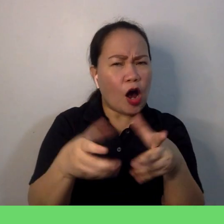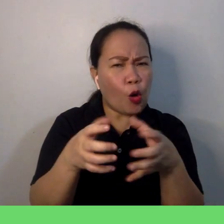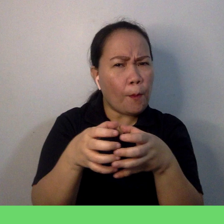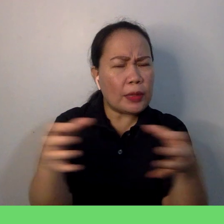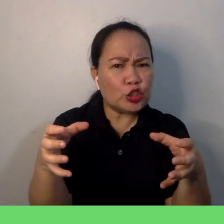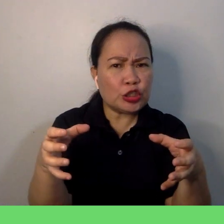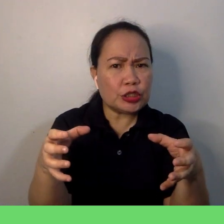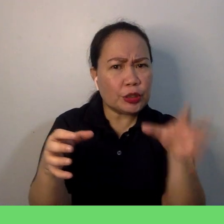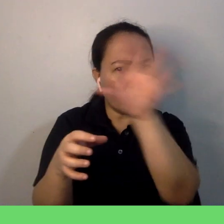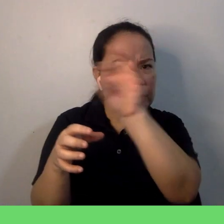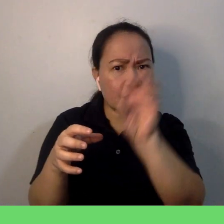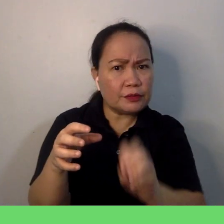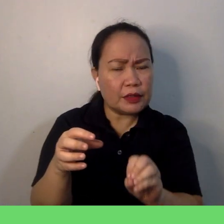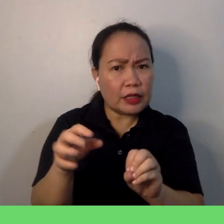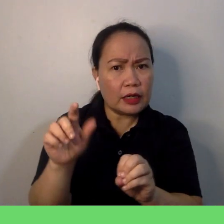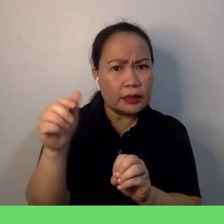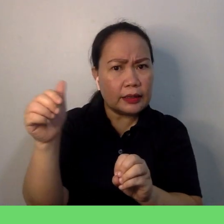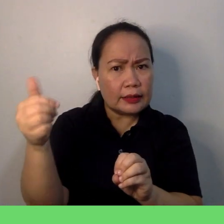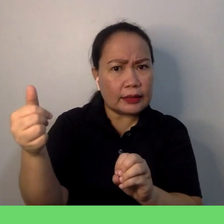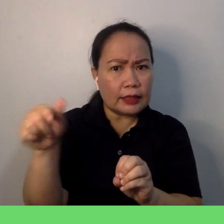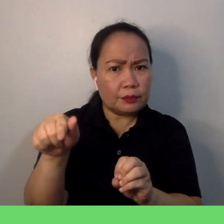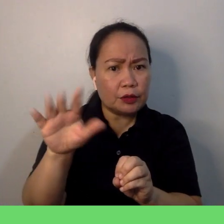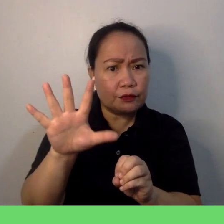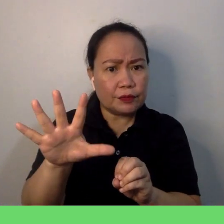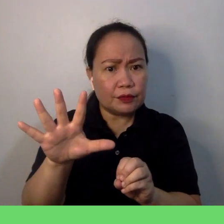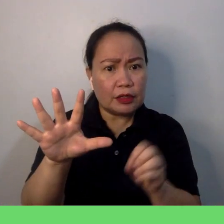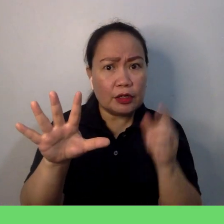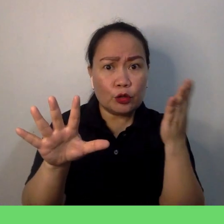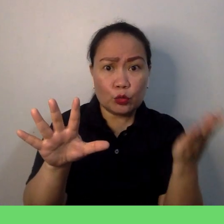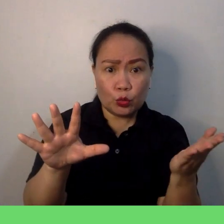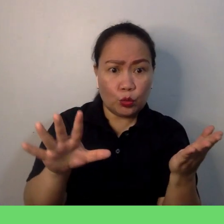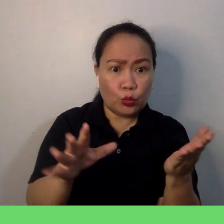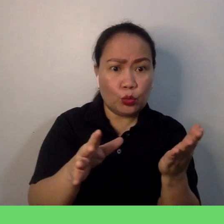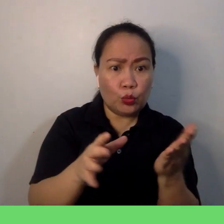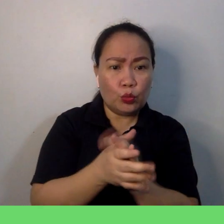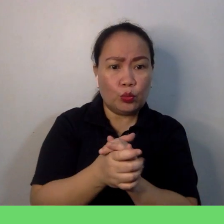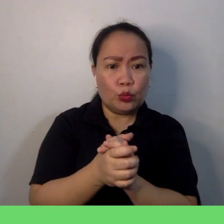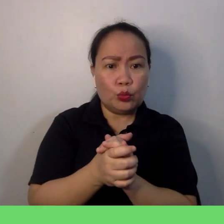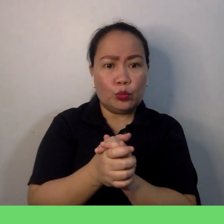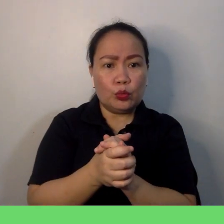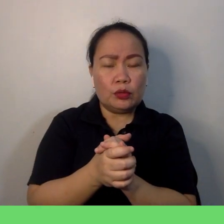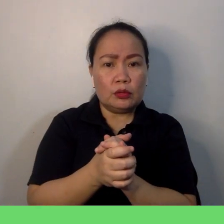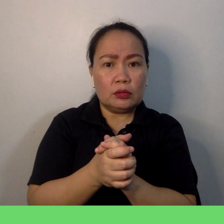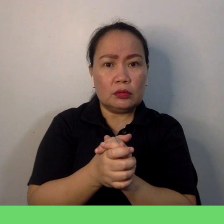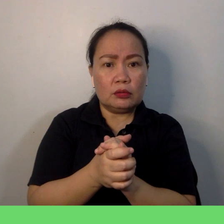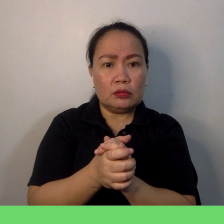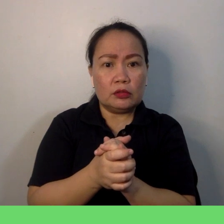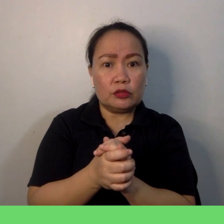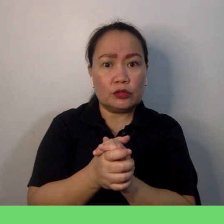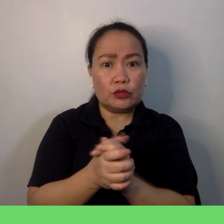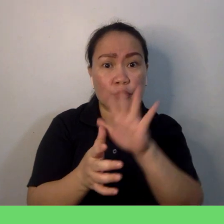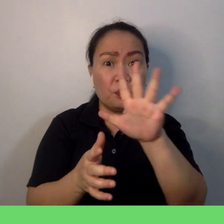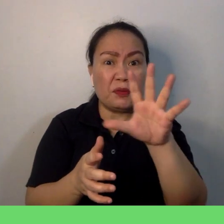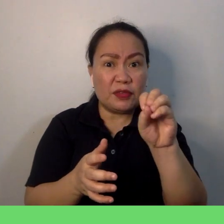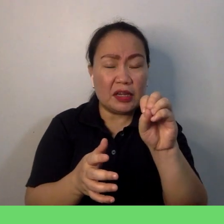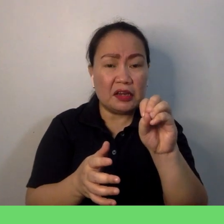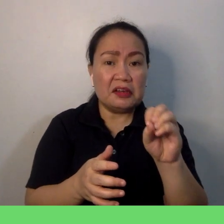ng increase. Okay? So, kung isosolve natin siya, that is